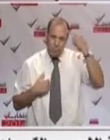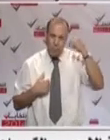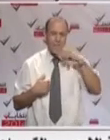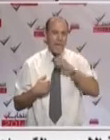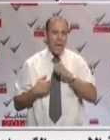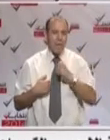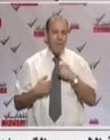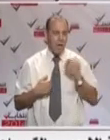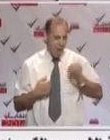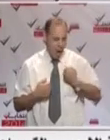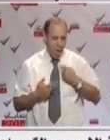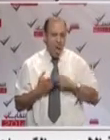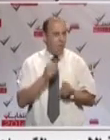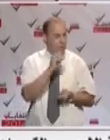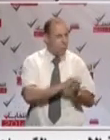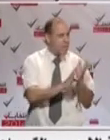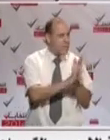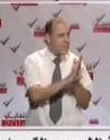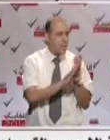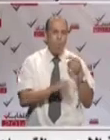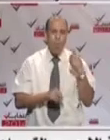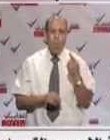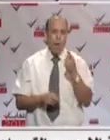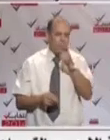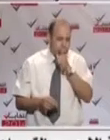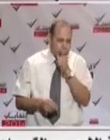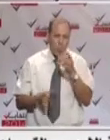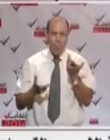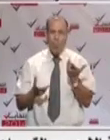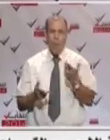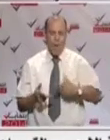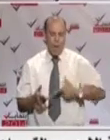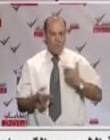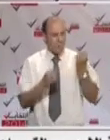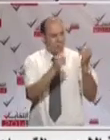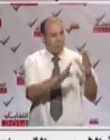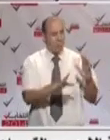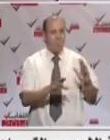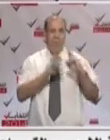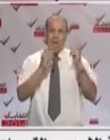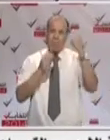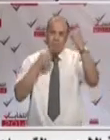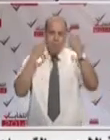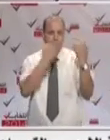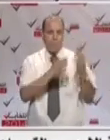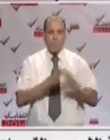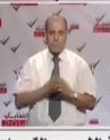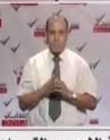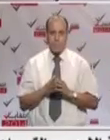نحو الارهاب والهجره السريه والمخدرات او العيش على الهامش في العالم الافغاني